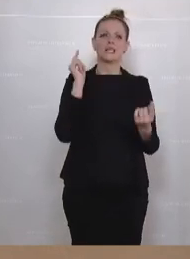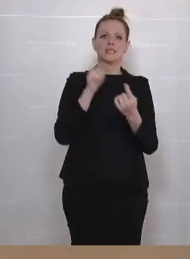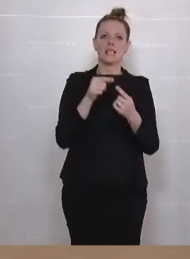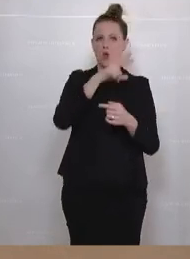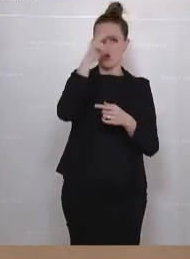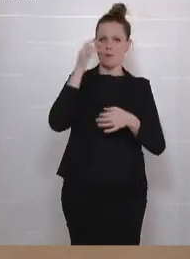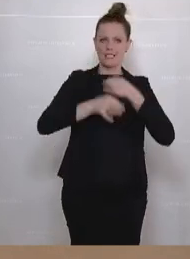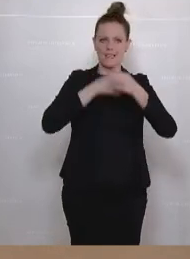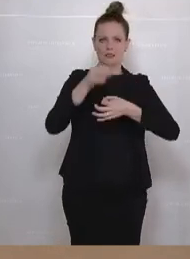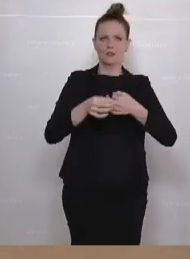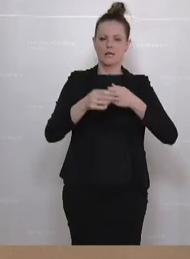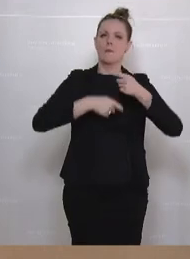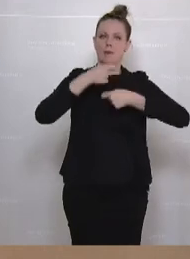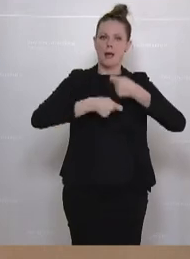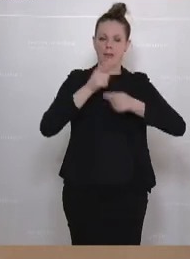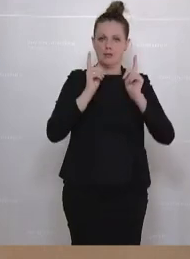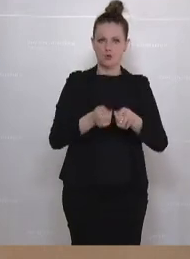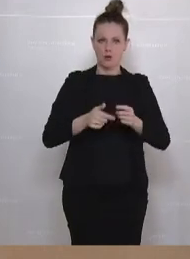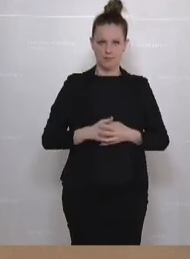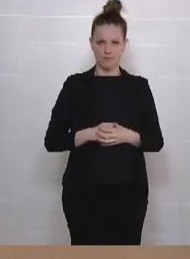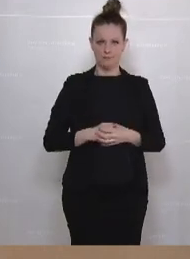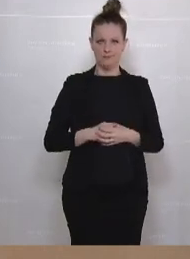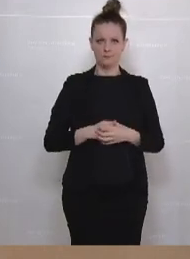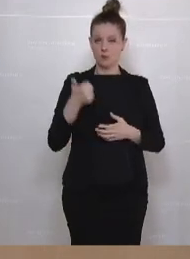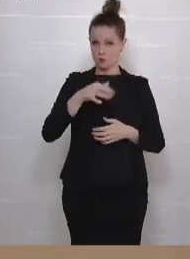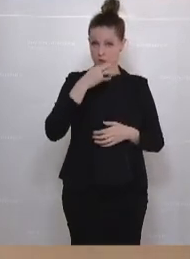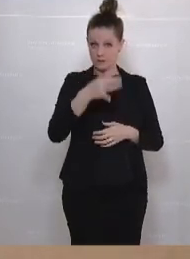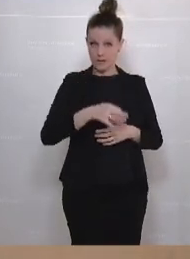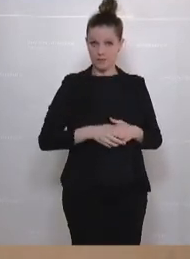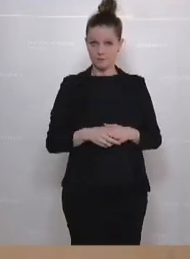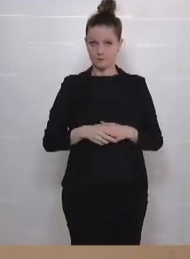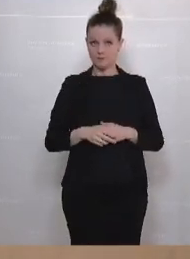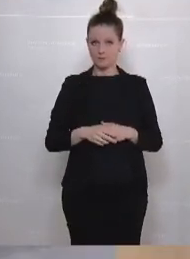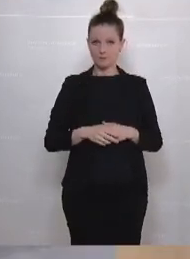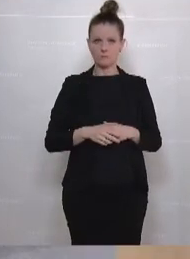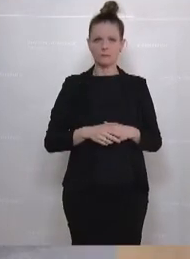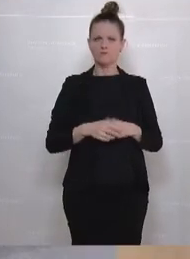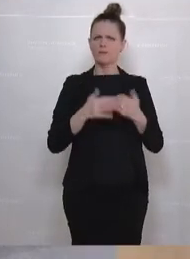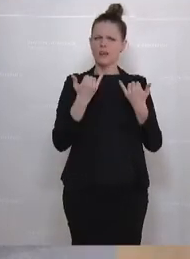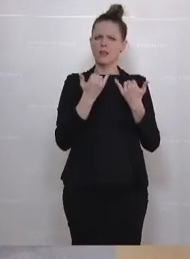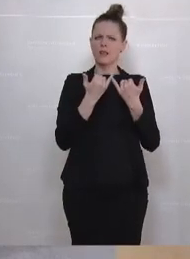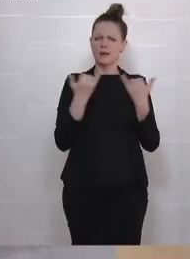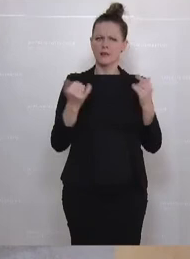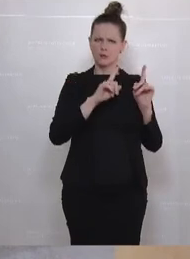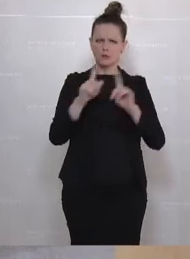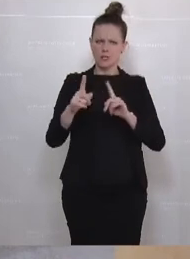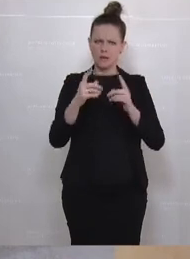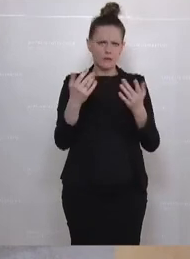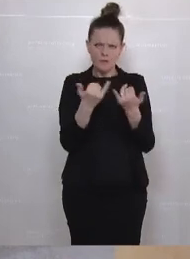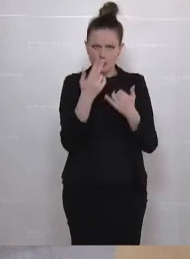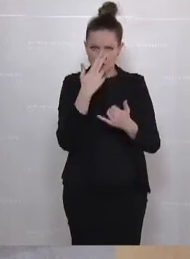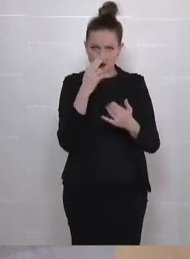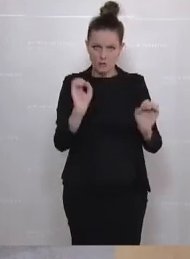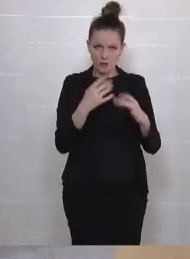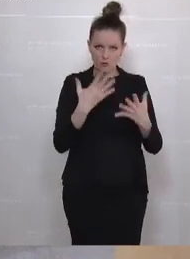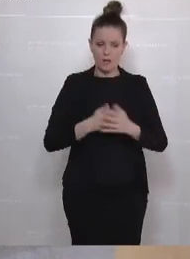humanitäre Strategie ausarbeiten. Zusatzfrage? Stand der Dinge jetzt bei dieser Ausarbeitung aktuell?